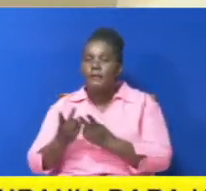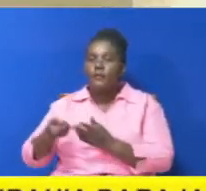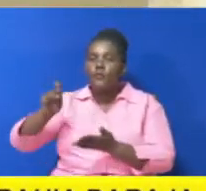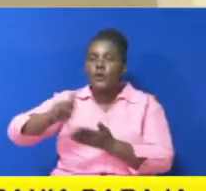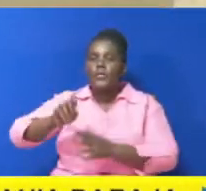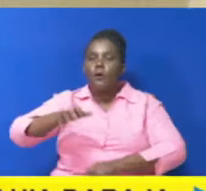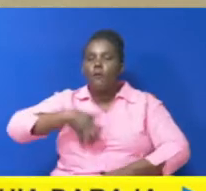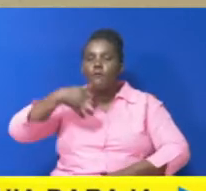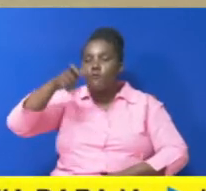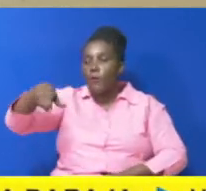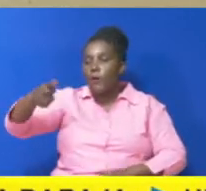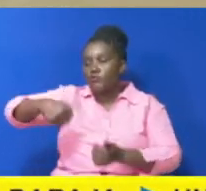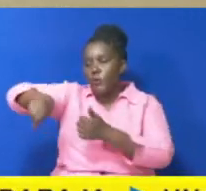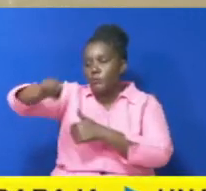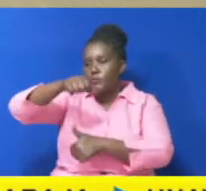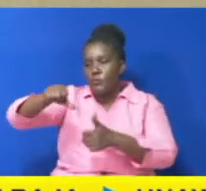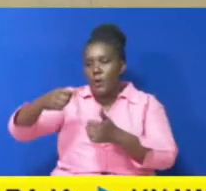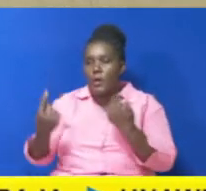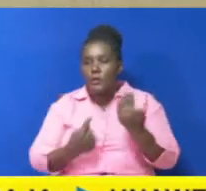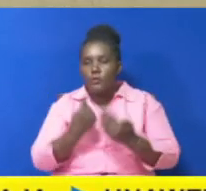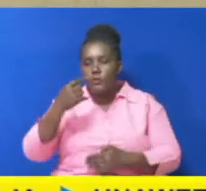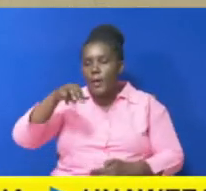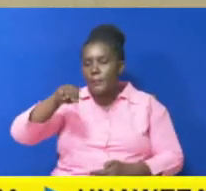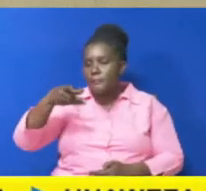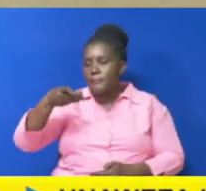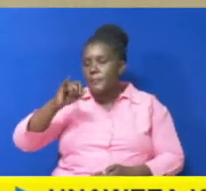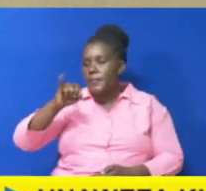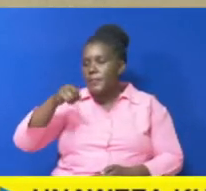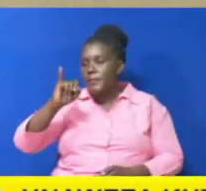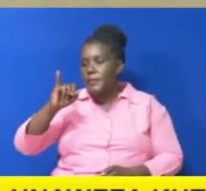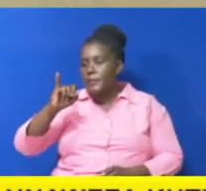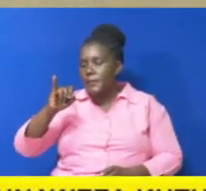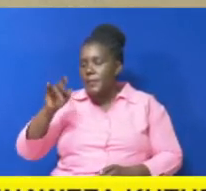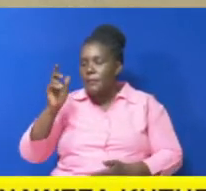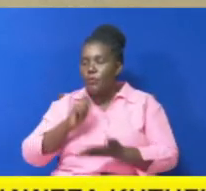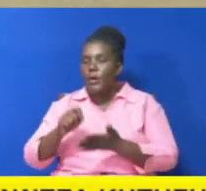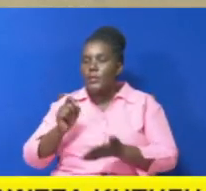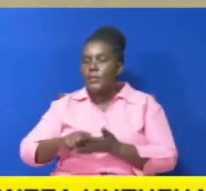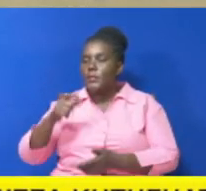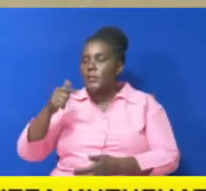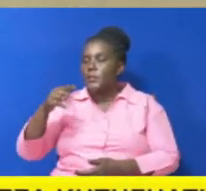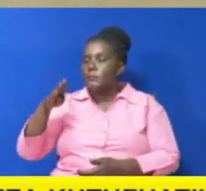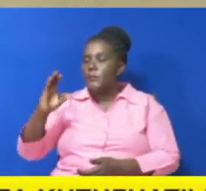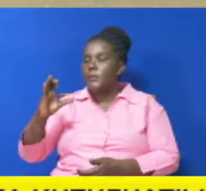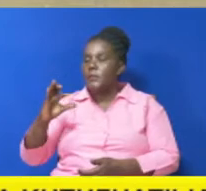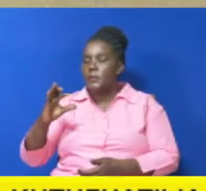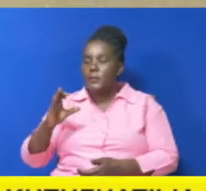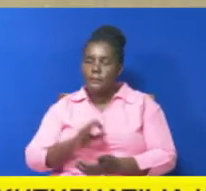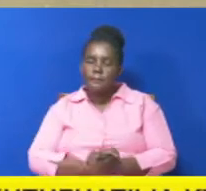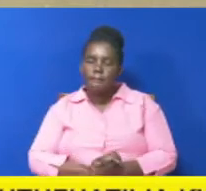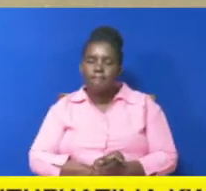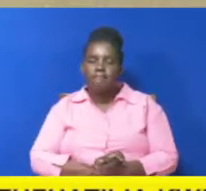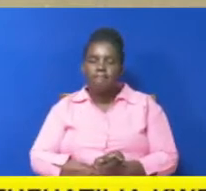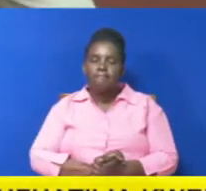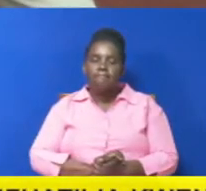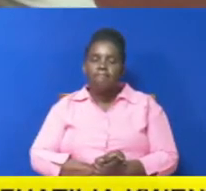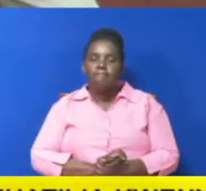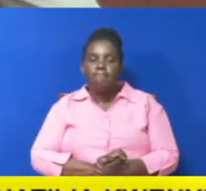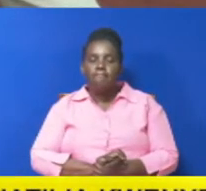wa eneo hili. Kutoka hapa Mpiji Magoe, jijini Dar es Salaam, mimi ni John Matias wa